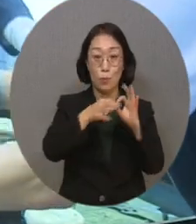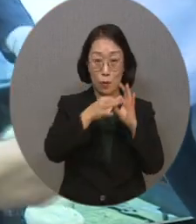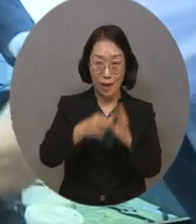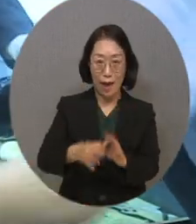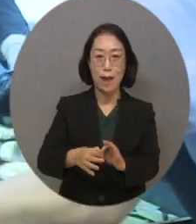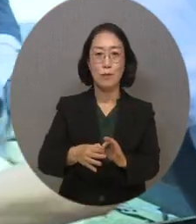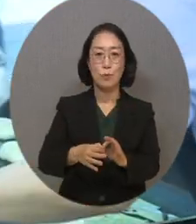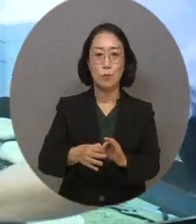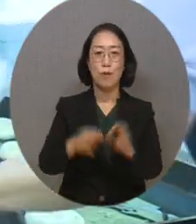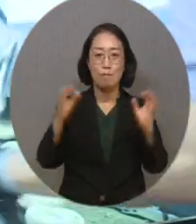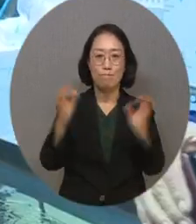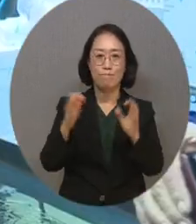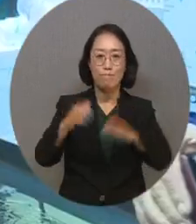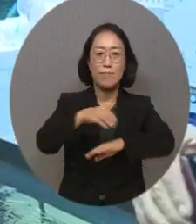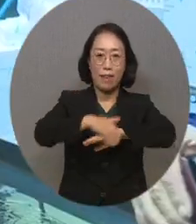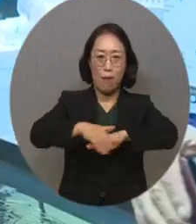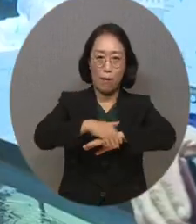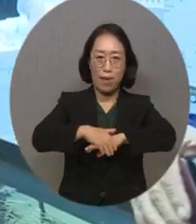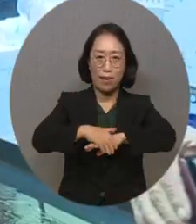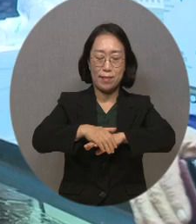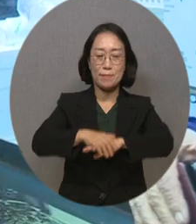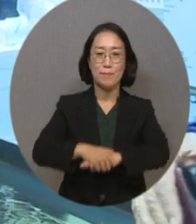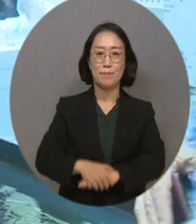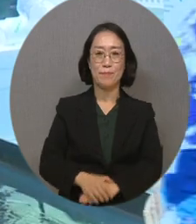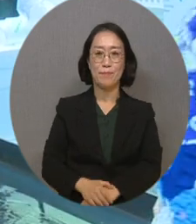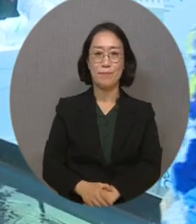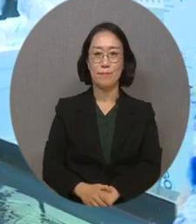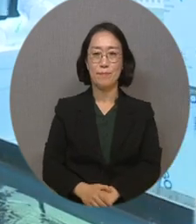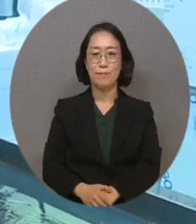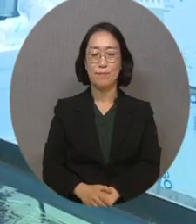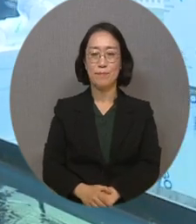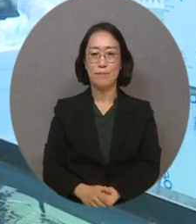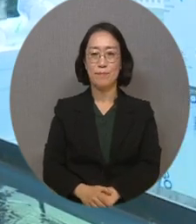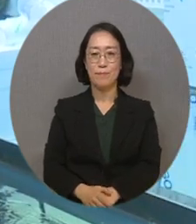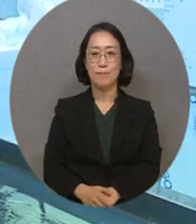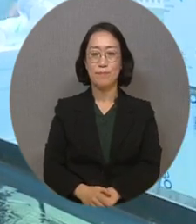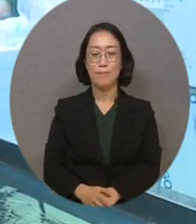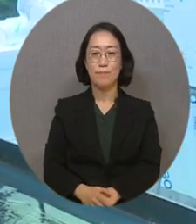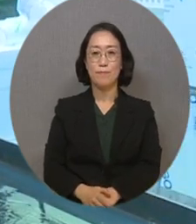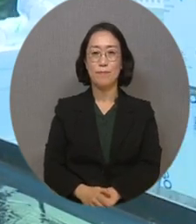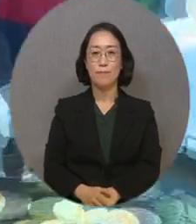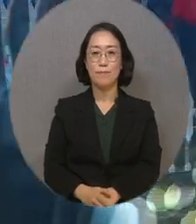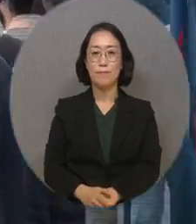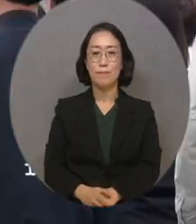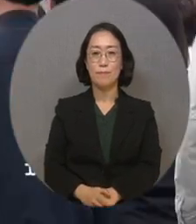이어갈 계획입니다. 복지TV 뉴스 이윤희입니다.